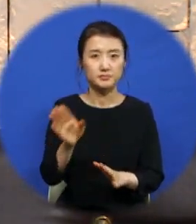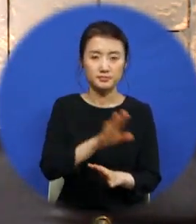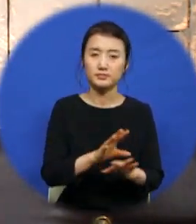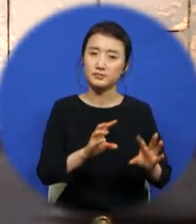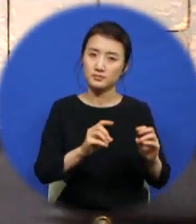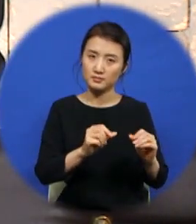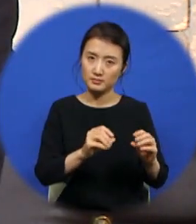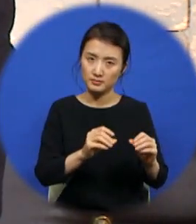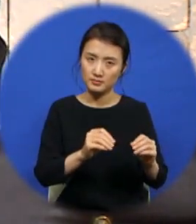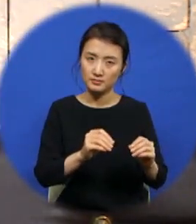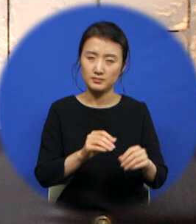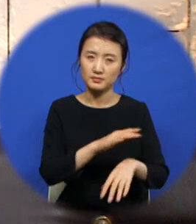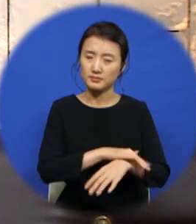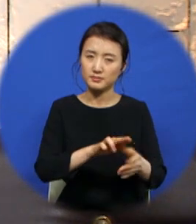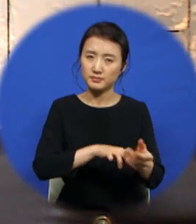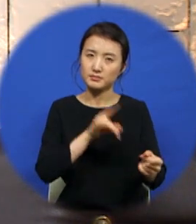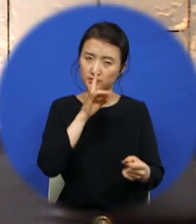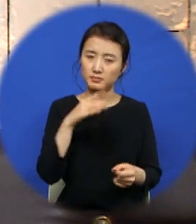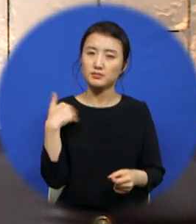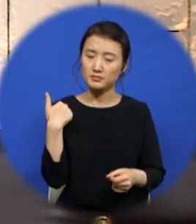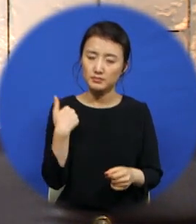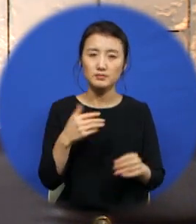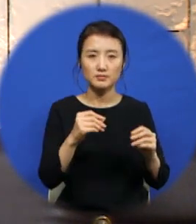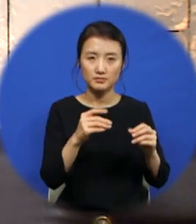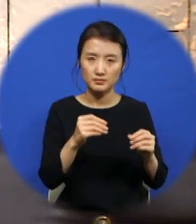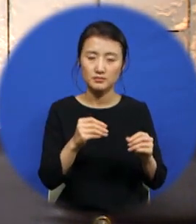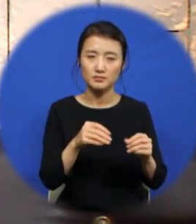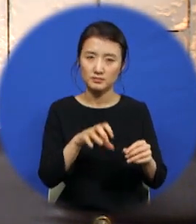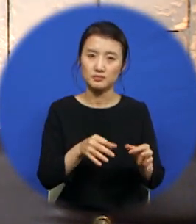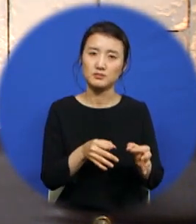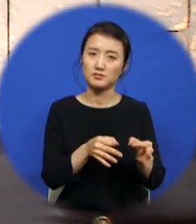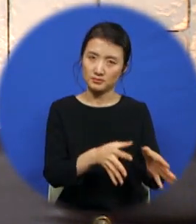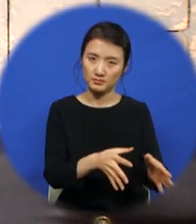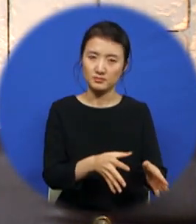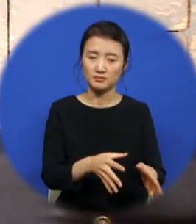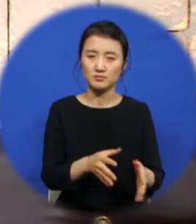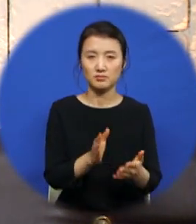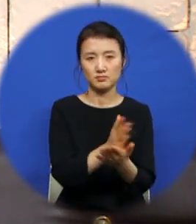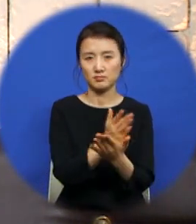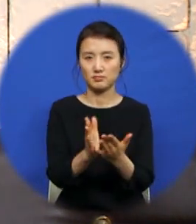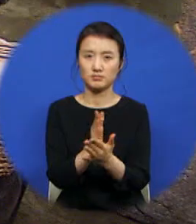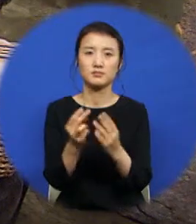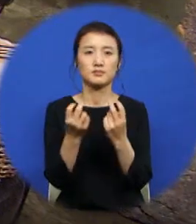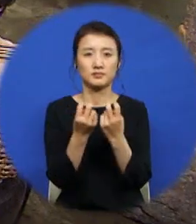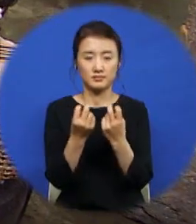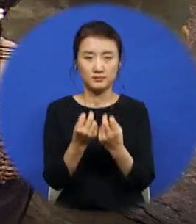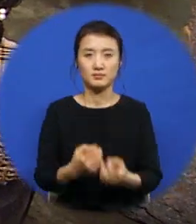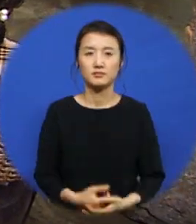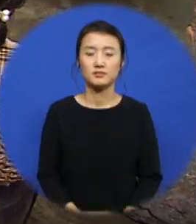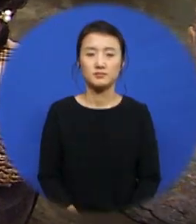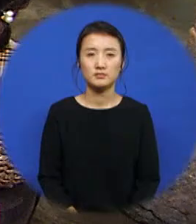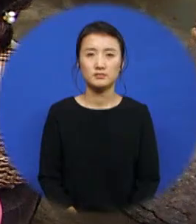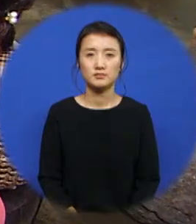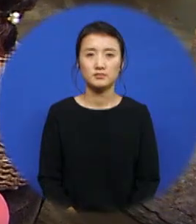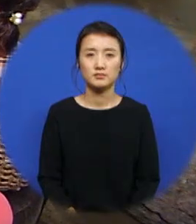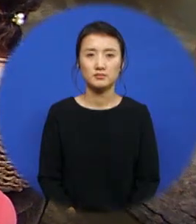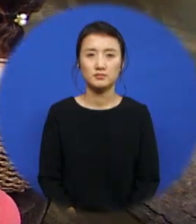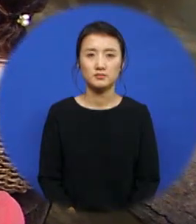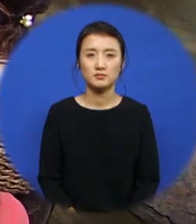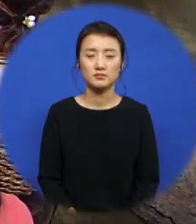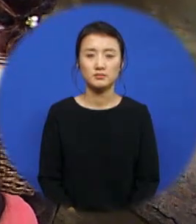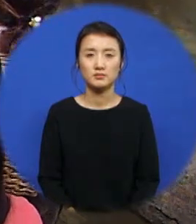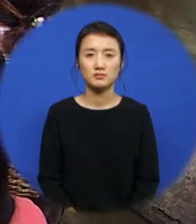잘 안 팔리는 땅이나 토지의 이게 투자하는 거죠 그래서 항상 일은 원칙은 어